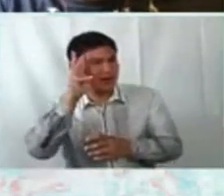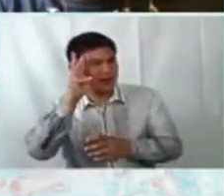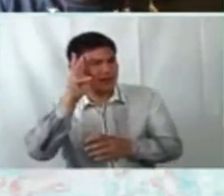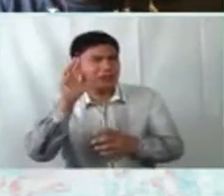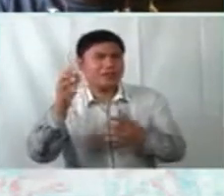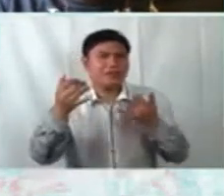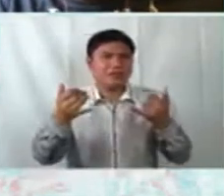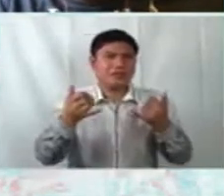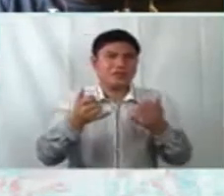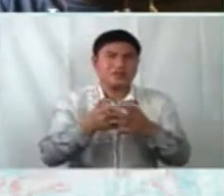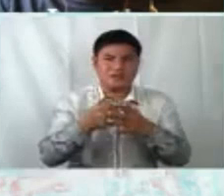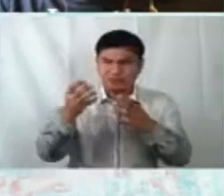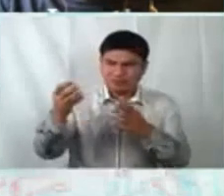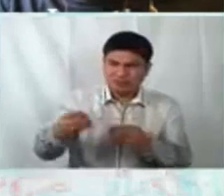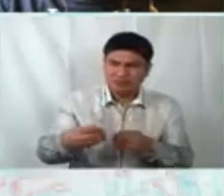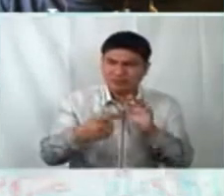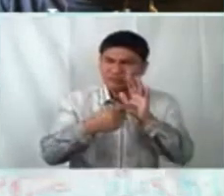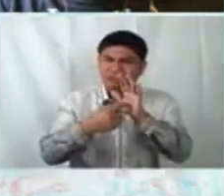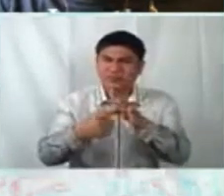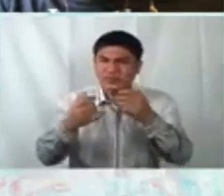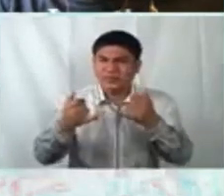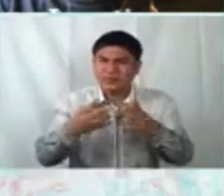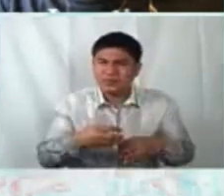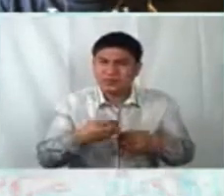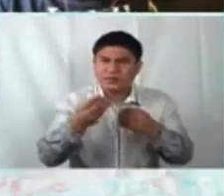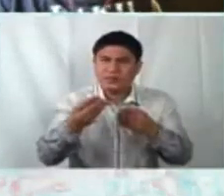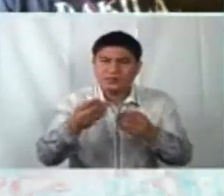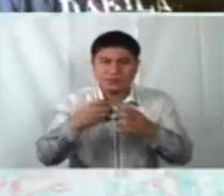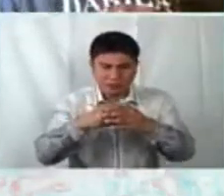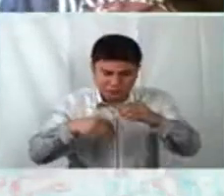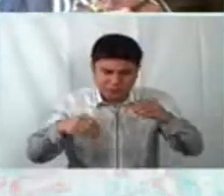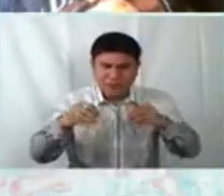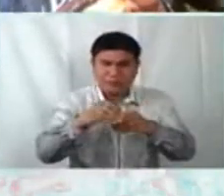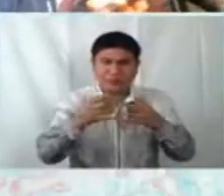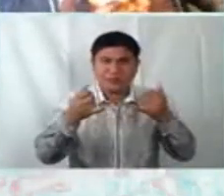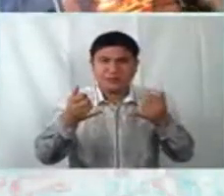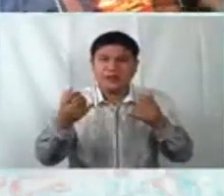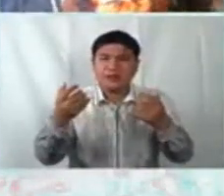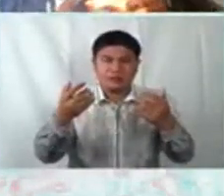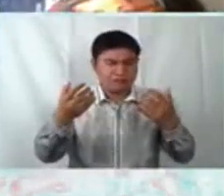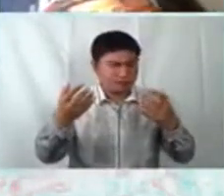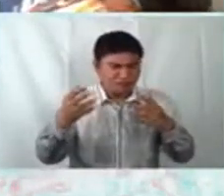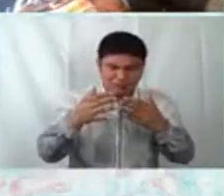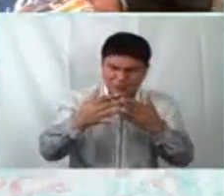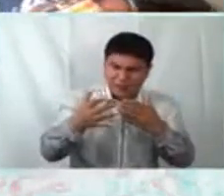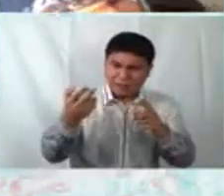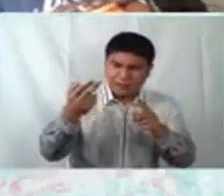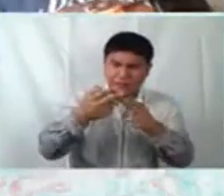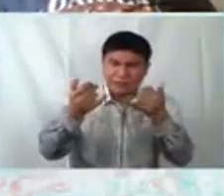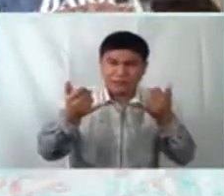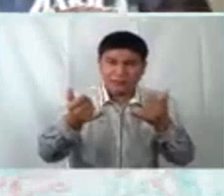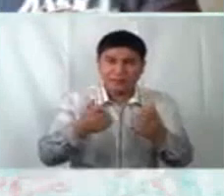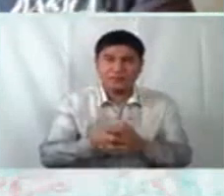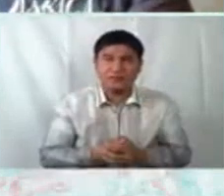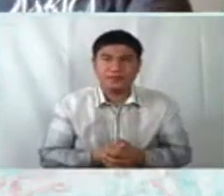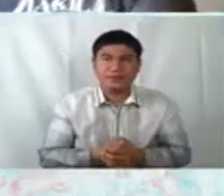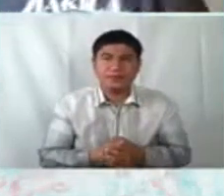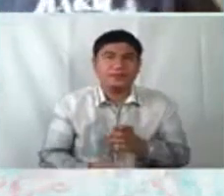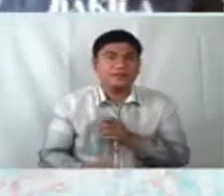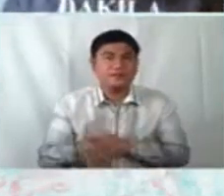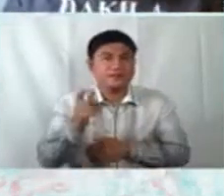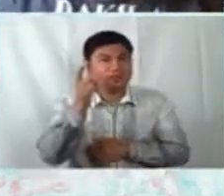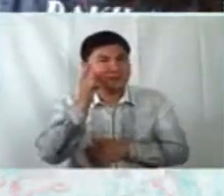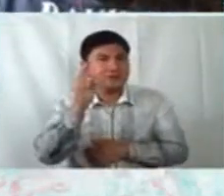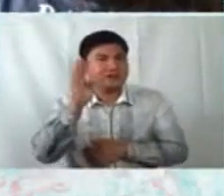sa ipinamalas niyang pagkupkup na walang pag-iimbot sa atin sa simula at hanggang ngayon. So, hindi magugustuhan ni Ma'am Liling Briones ito. No? Hindi